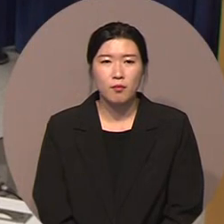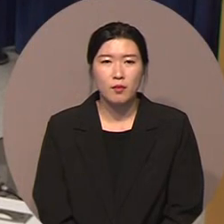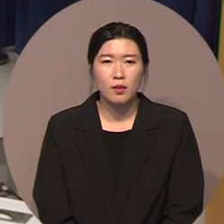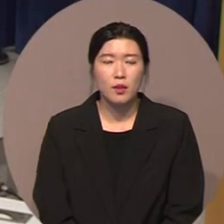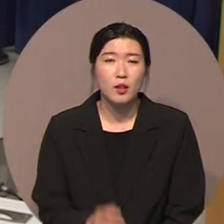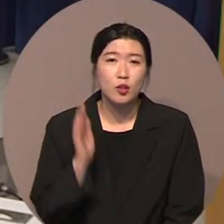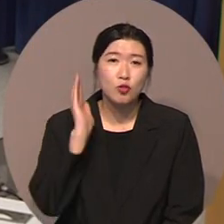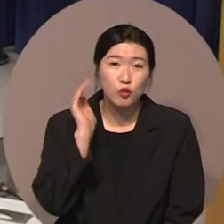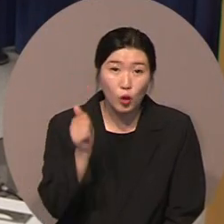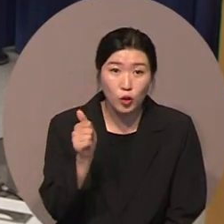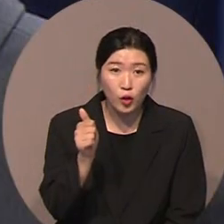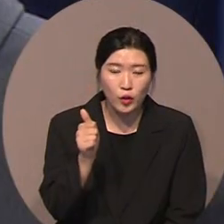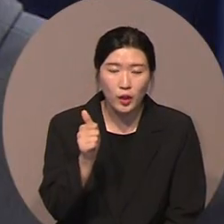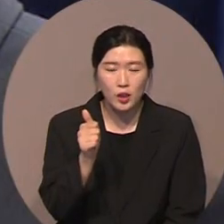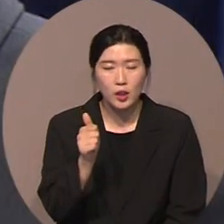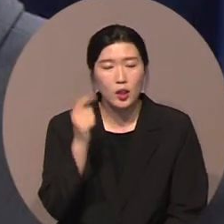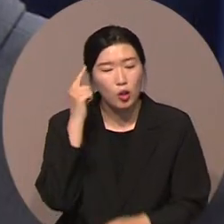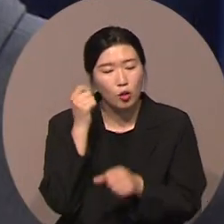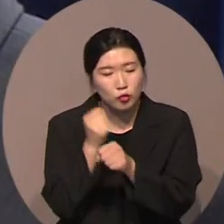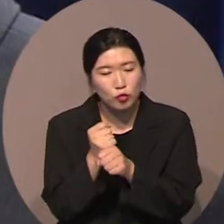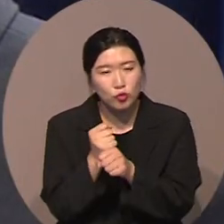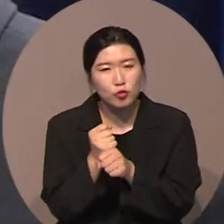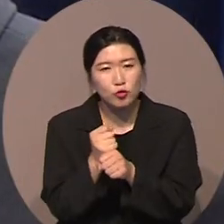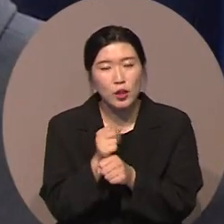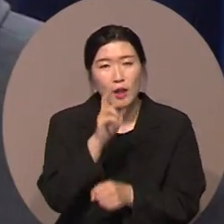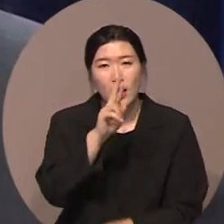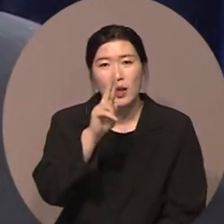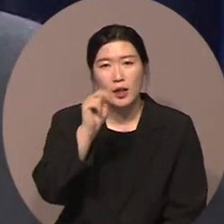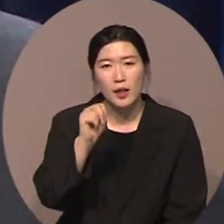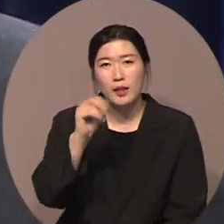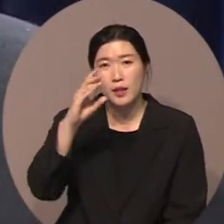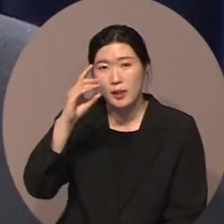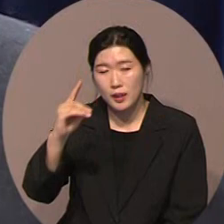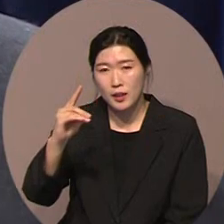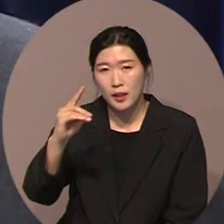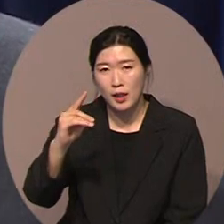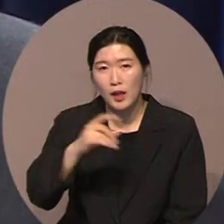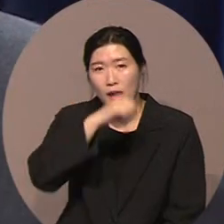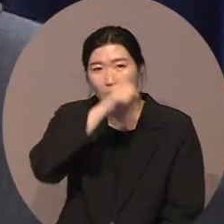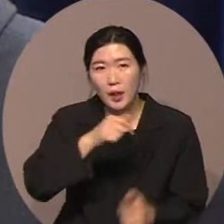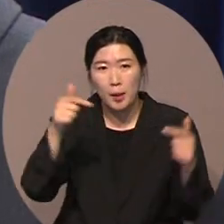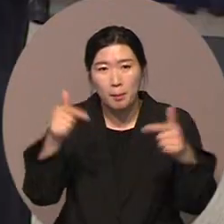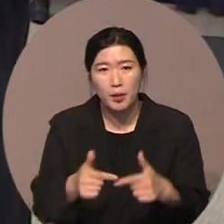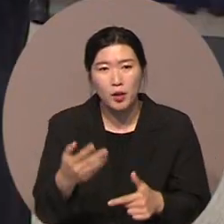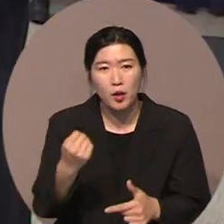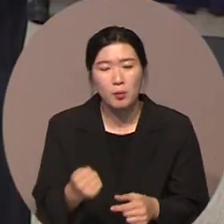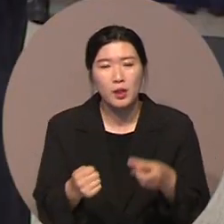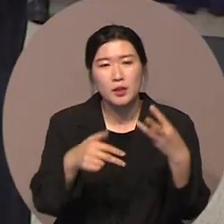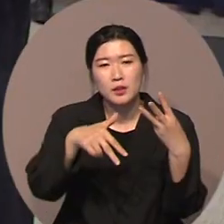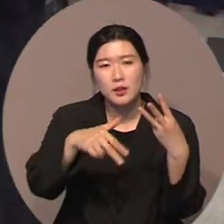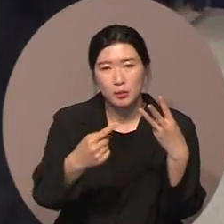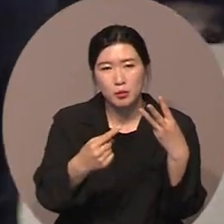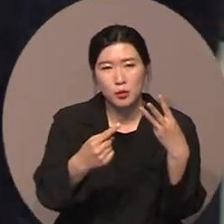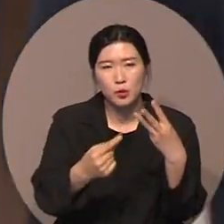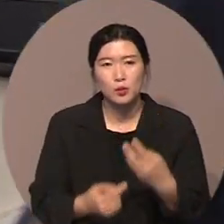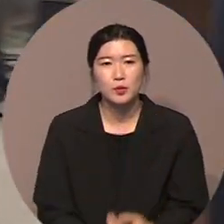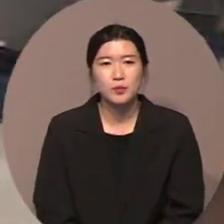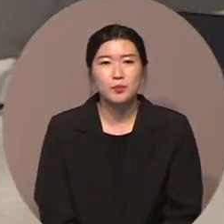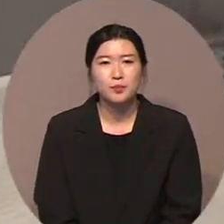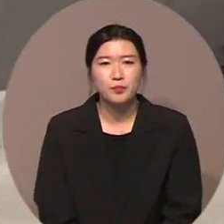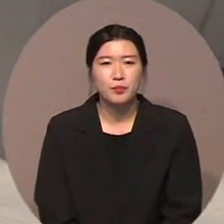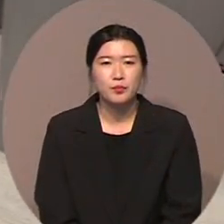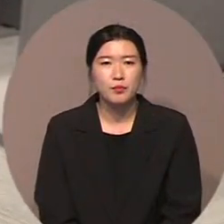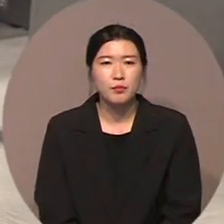윤석열 정부의 사실상 첫 연구개발, 즉 R&D 예산이 올해보다 3조 4천억 원 줄어든 21조 5천억 원으로